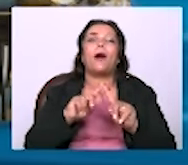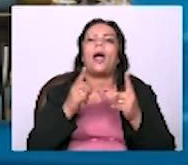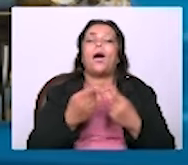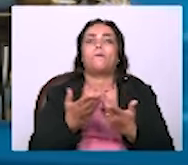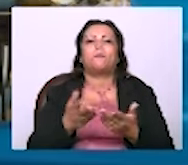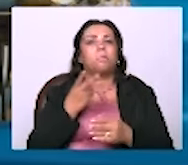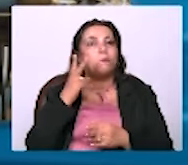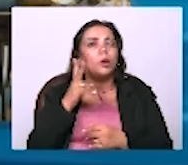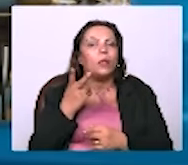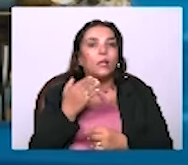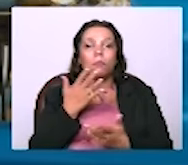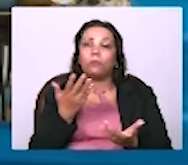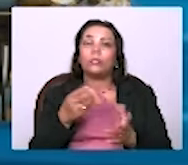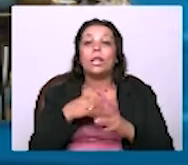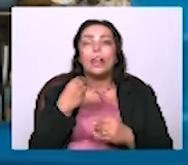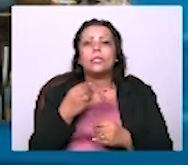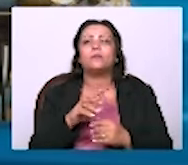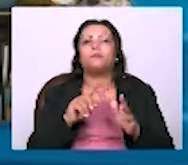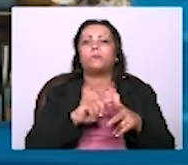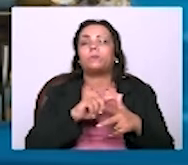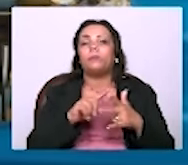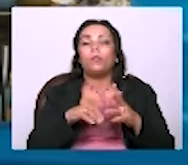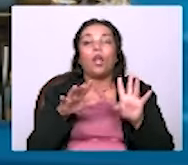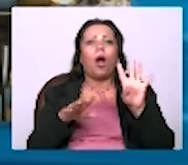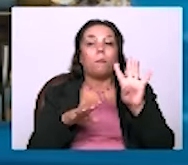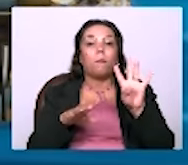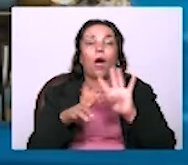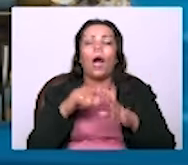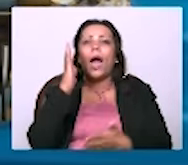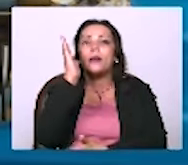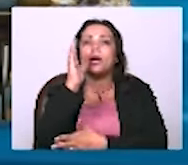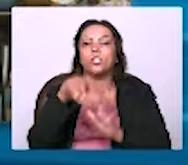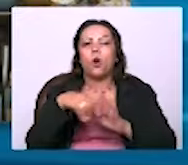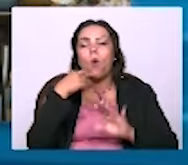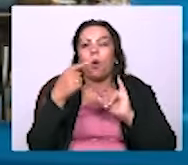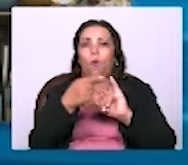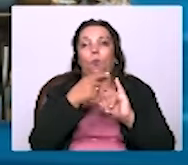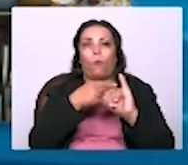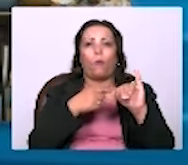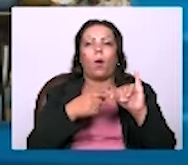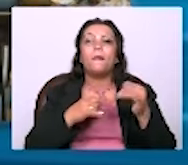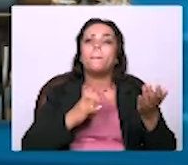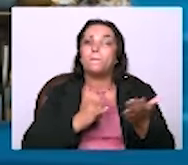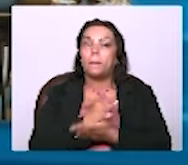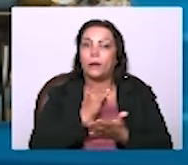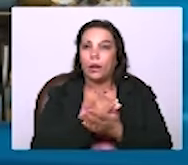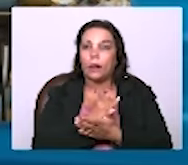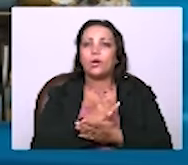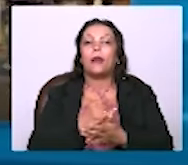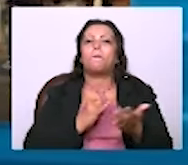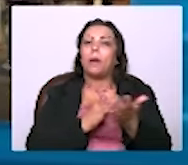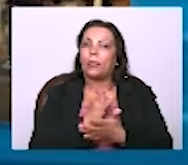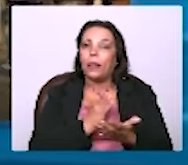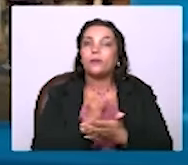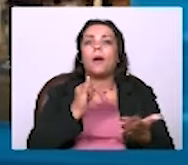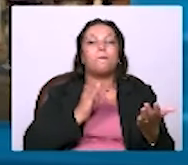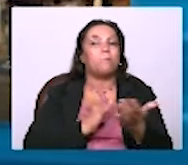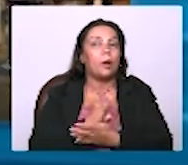العامه في اربع يعني نقط اساسيه في هذا السياق النقطه الاولى المدرسه ثم المدرسه ثم